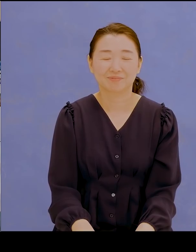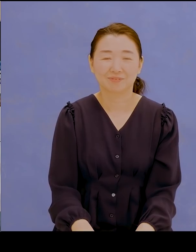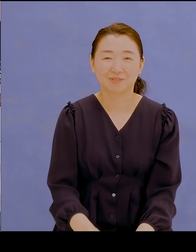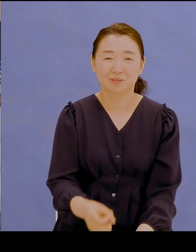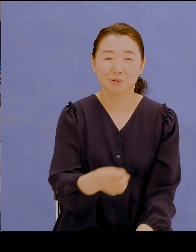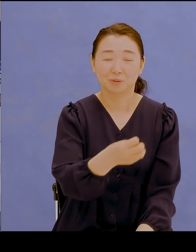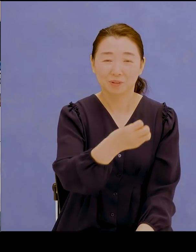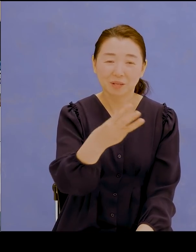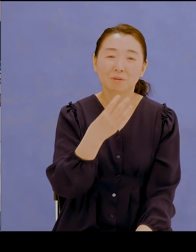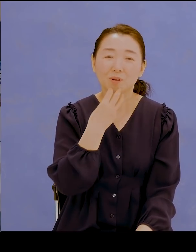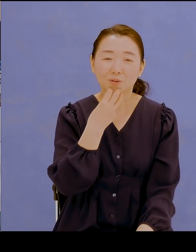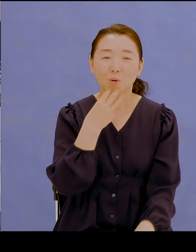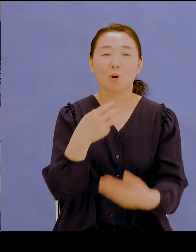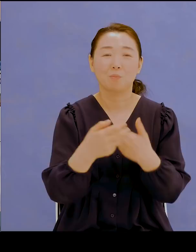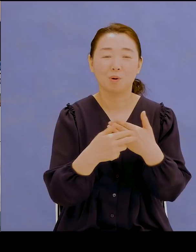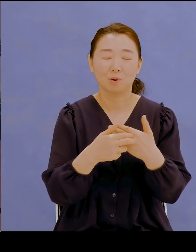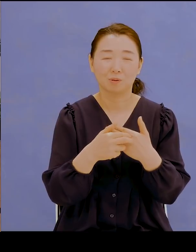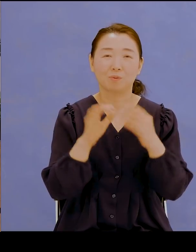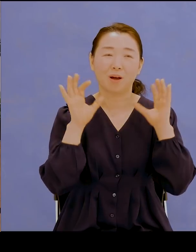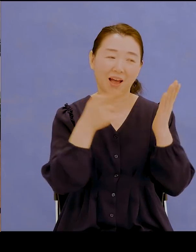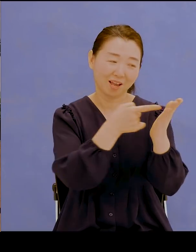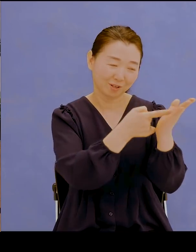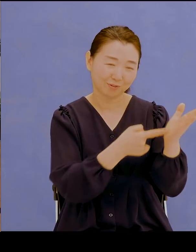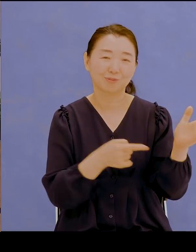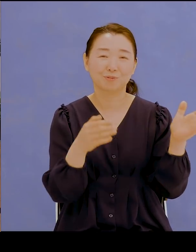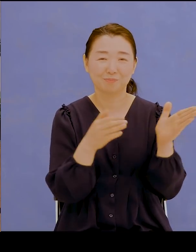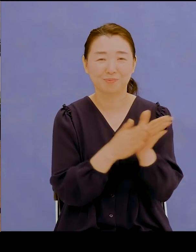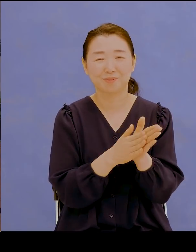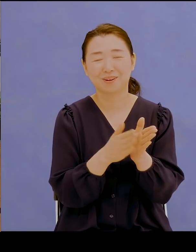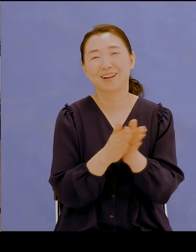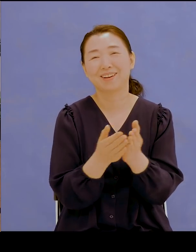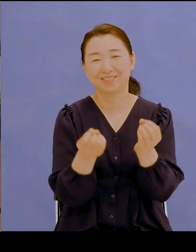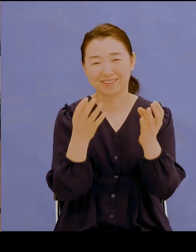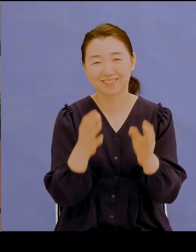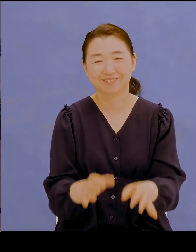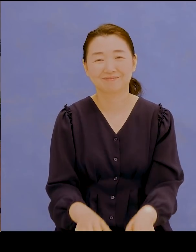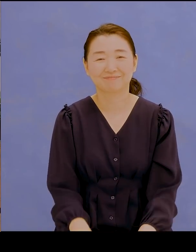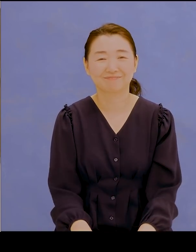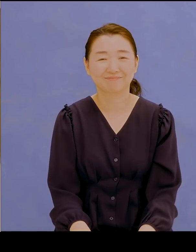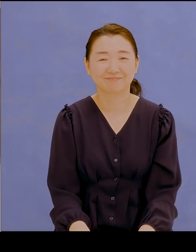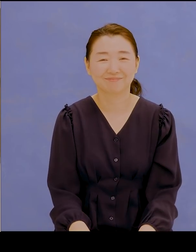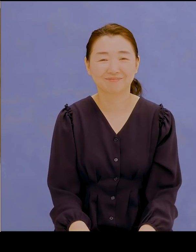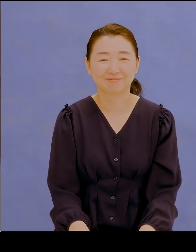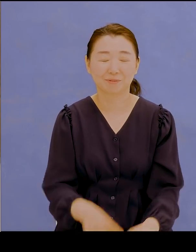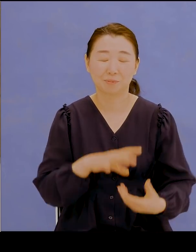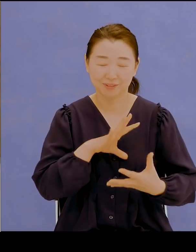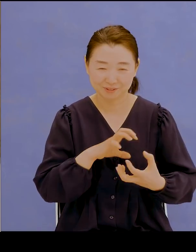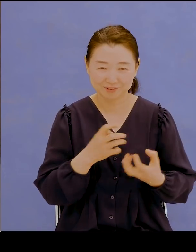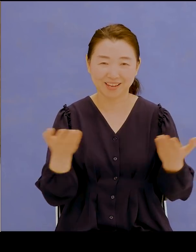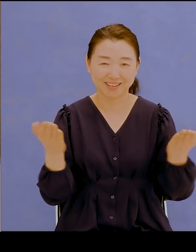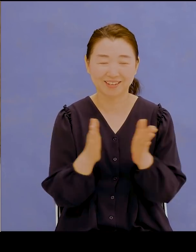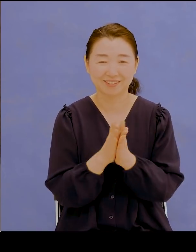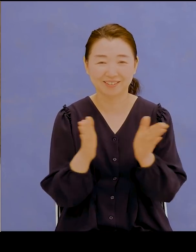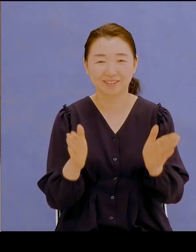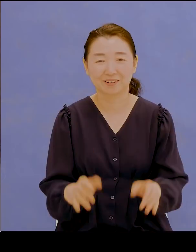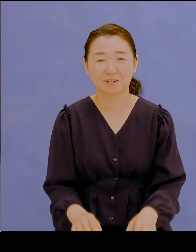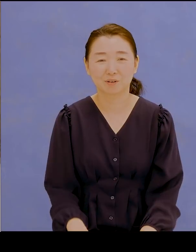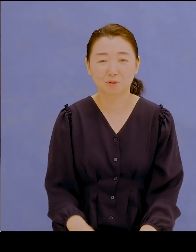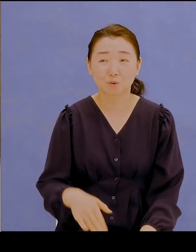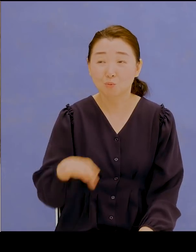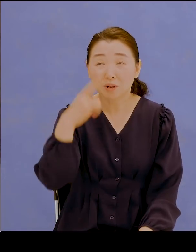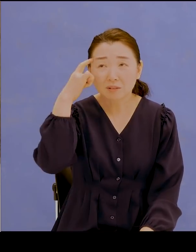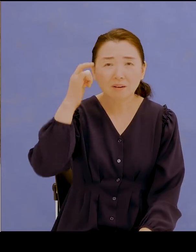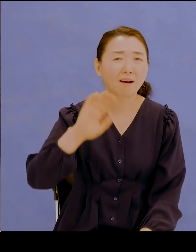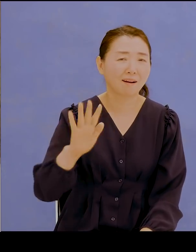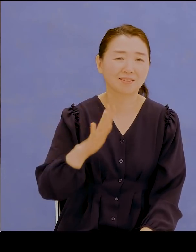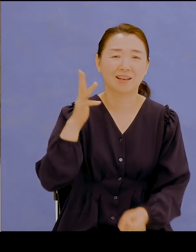삼성 서울병원에서도 아이들을 수술을 시키기로 해준 거예요. 그래서 이제 그렇게 하면서 심장 사역이. 근데 그걸 우리가